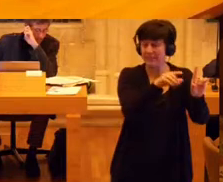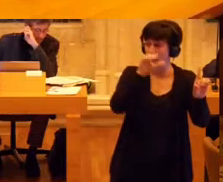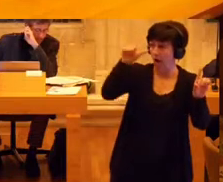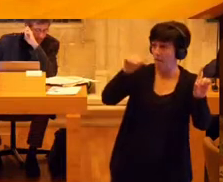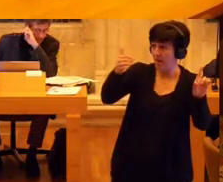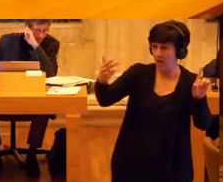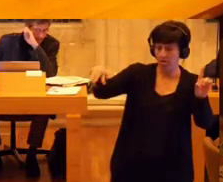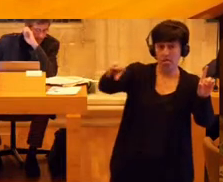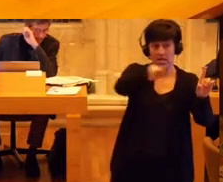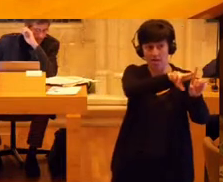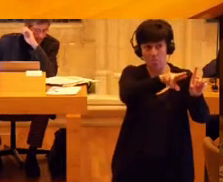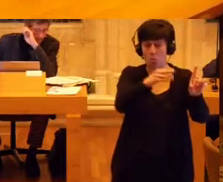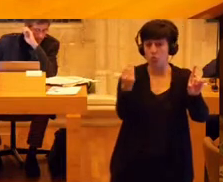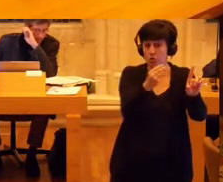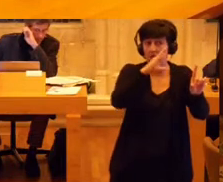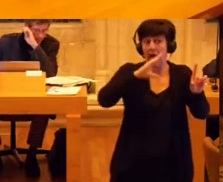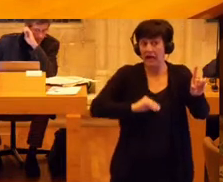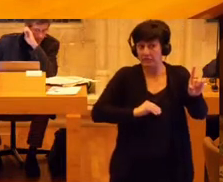Merci.